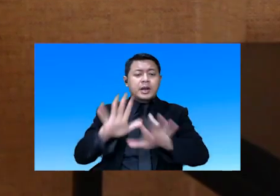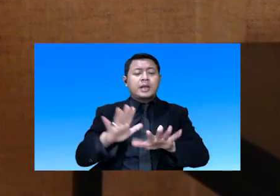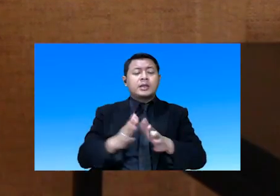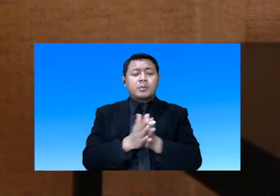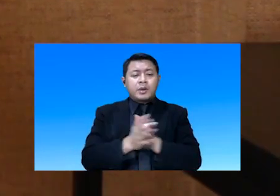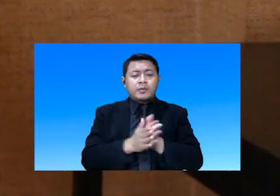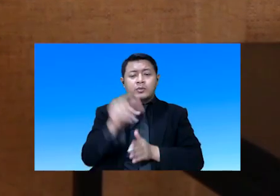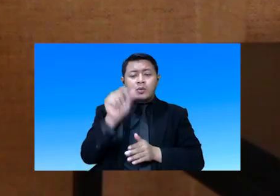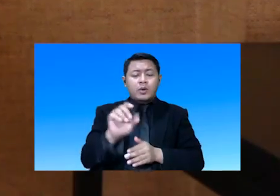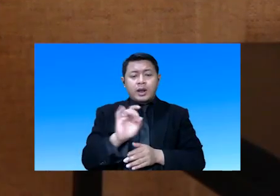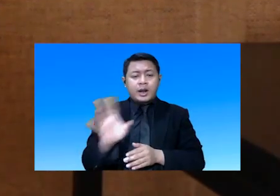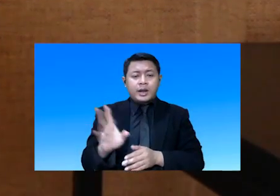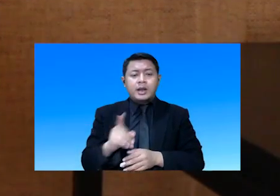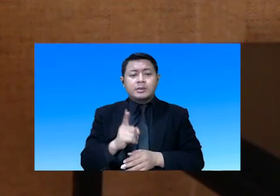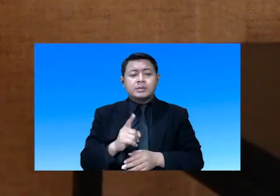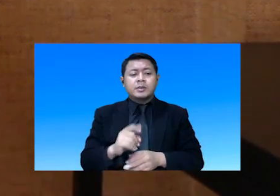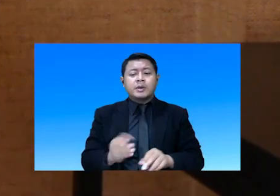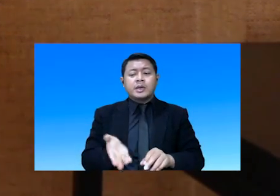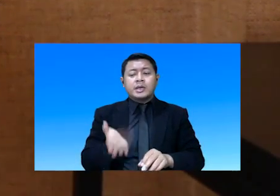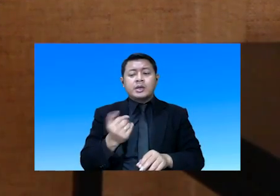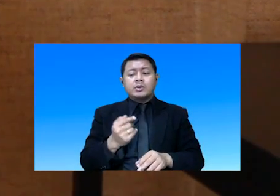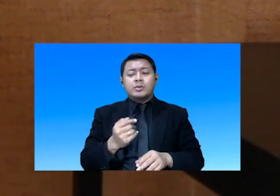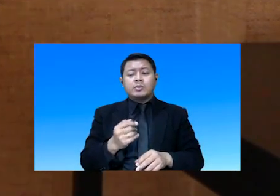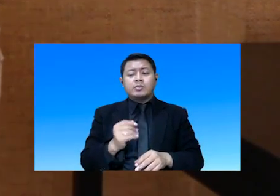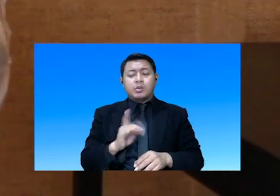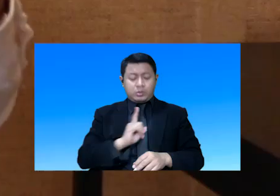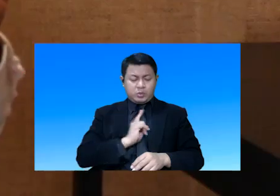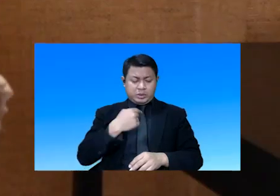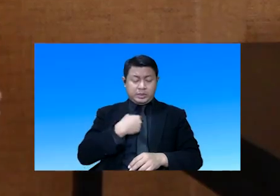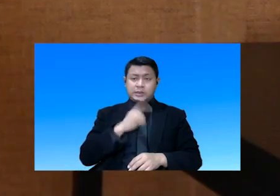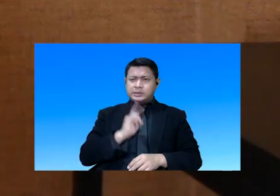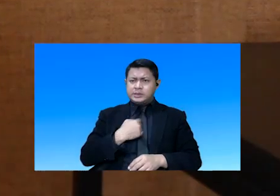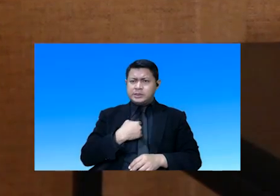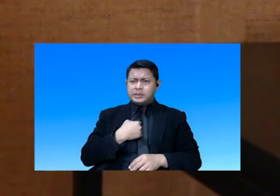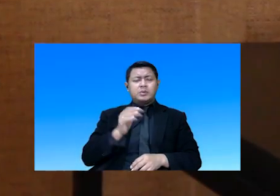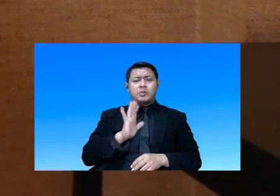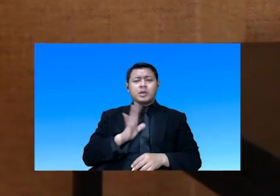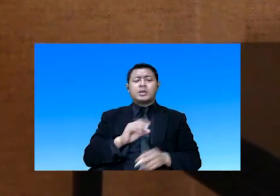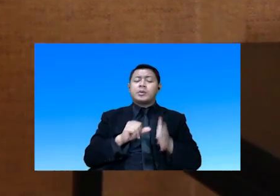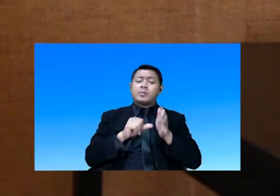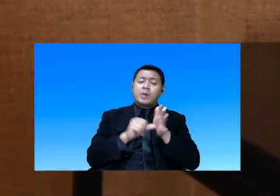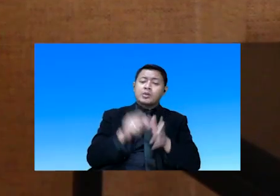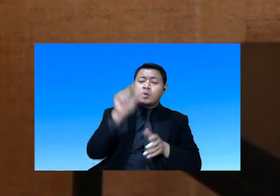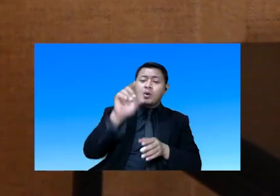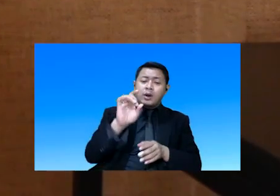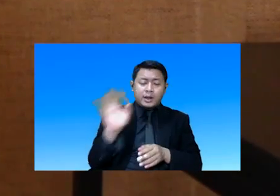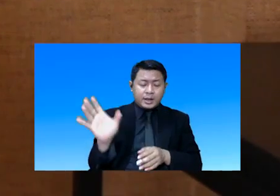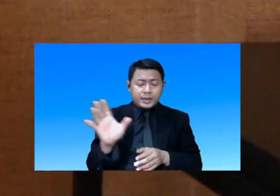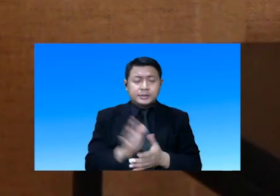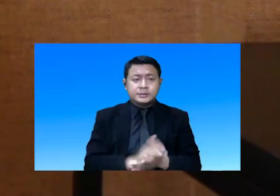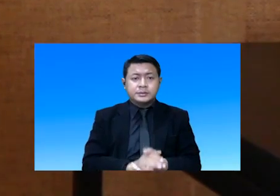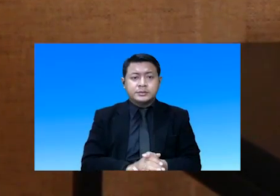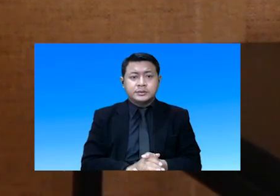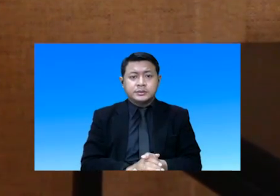orang lain, karena hidup kita ini kan sebenarnya gak cuma untuk diri kita ya, tapi juga untuk orang lain. Memang benar-benar klise gitu, tapi yang